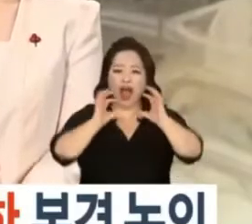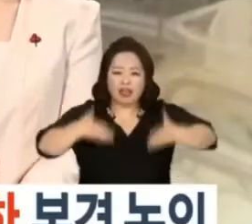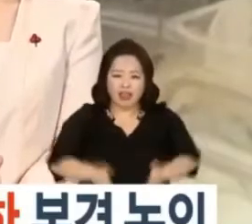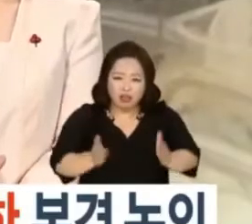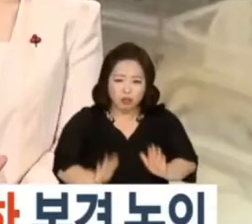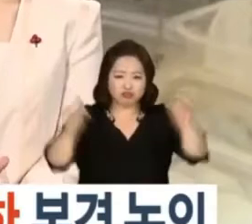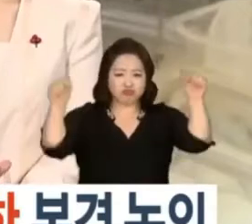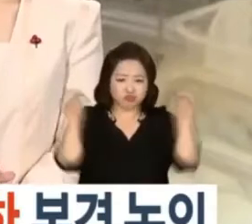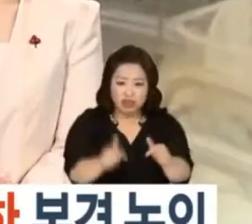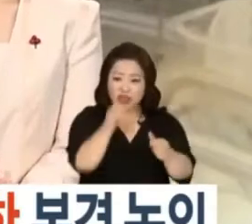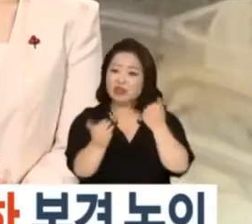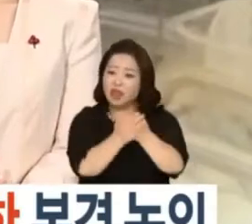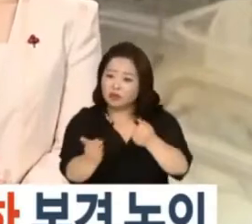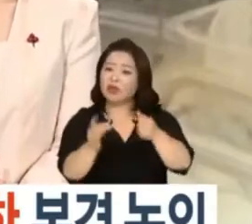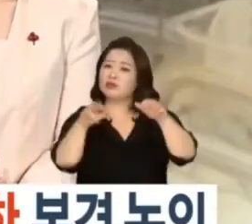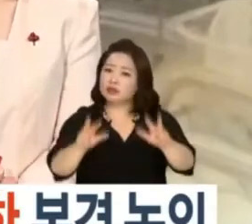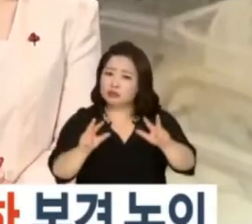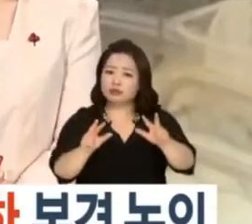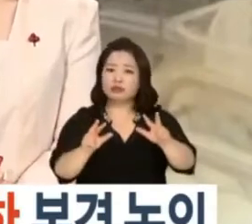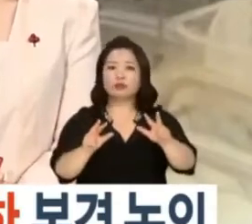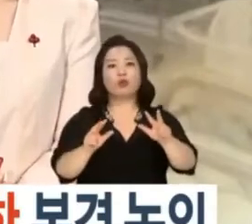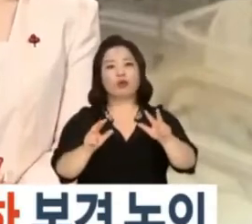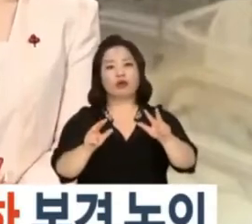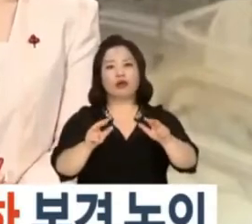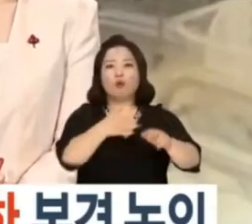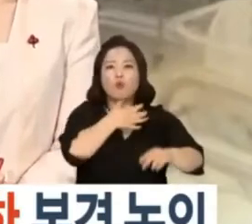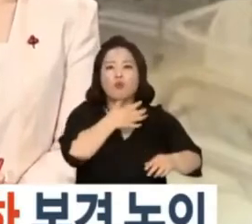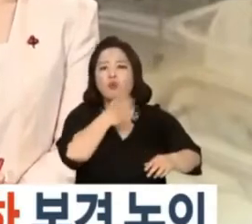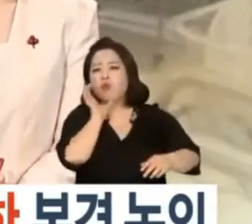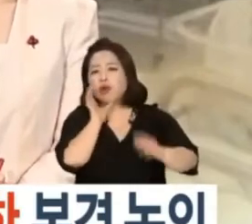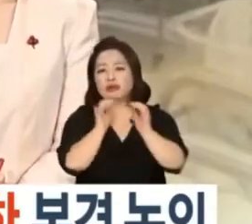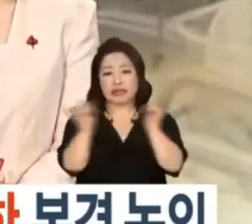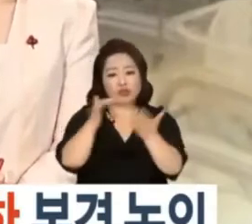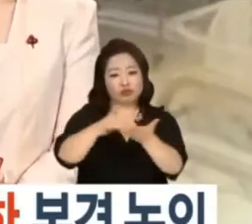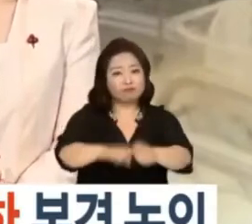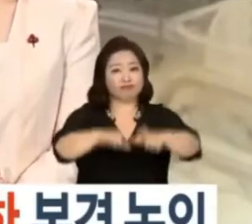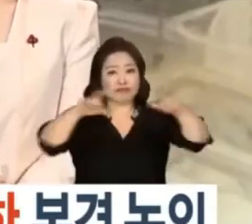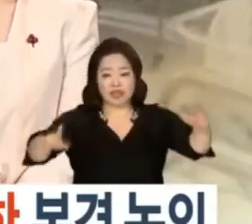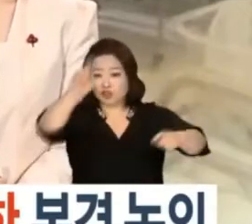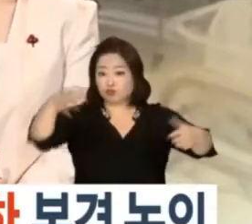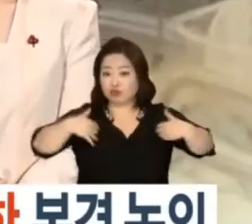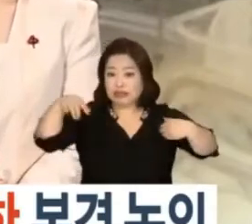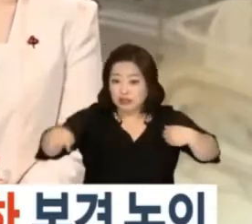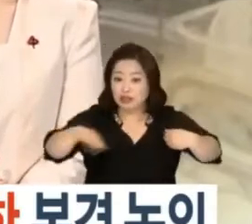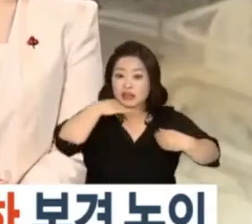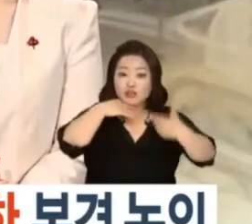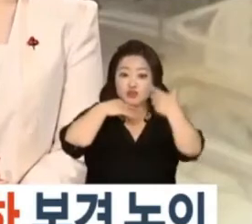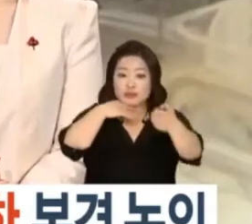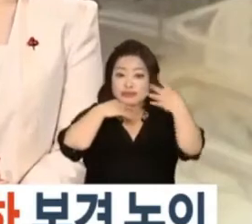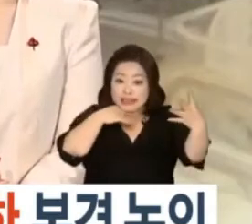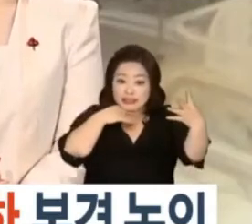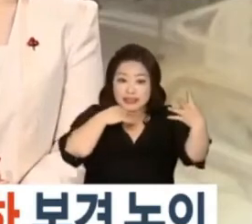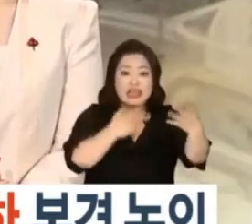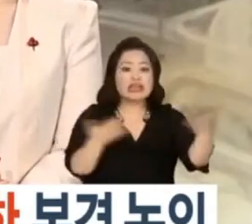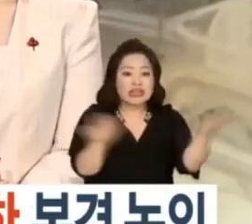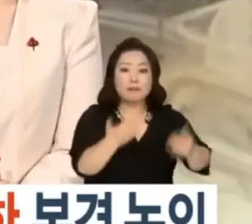탓에 이 인구는 갈수록 줄고 있는데요. 여기에 실제 일하는 고령층이 늘자 정부가 64세까지인